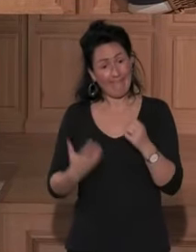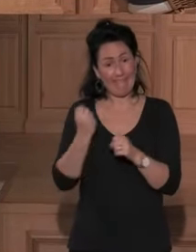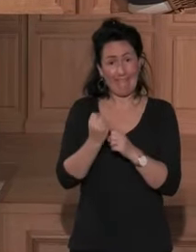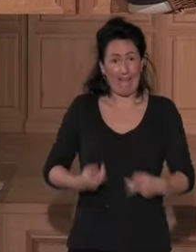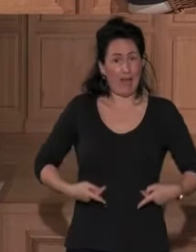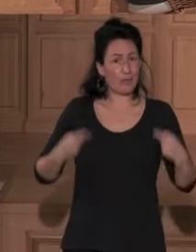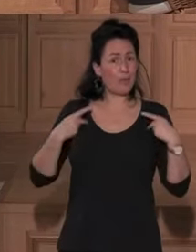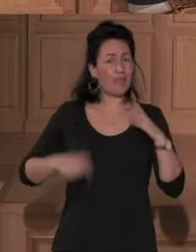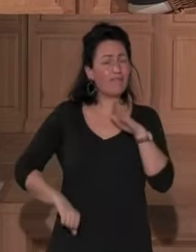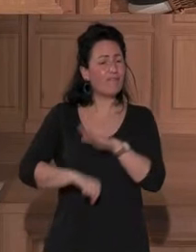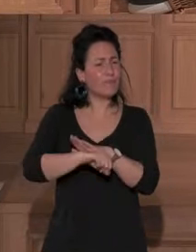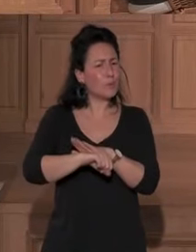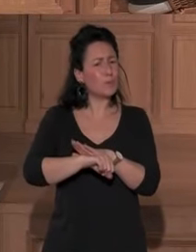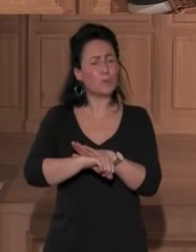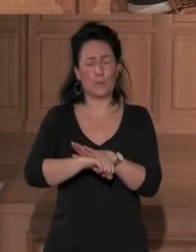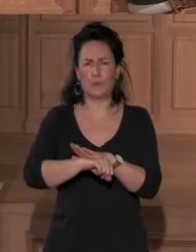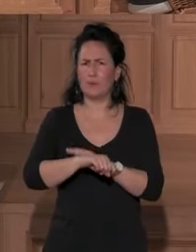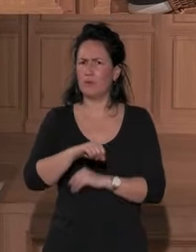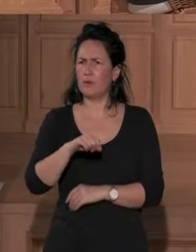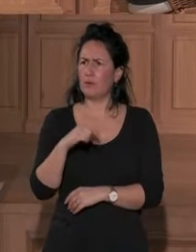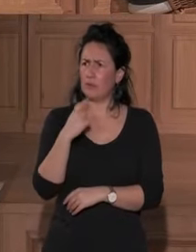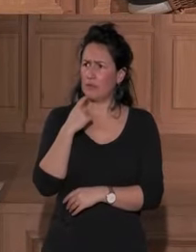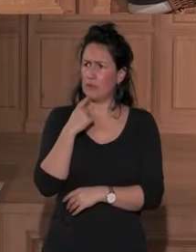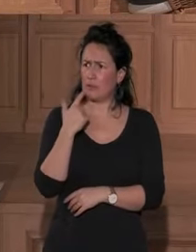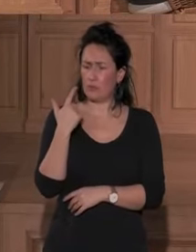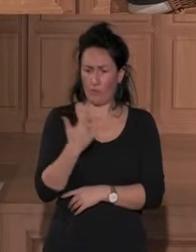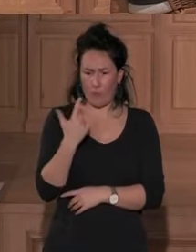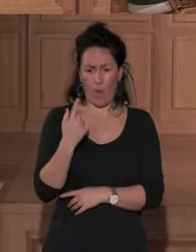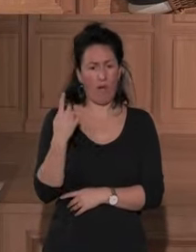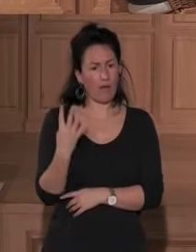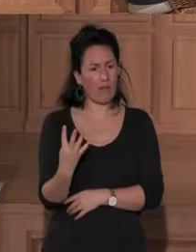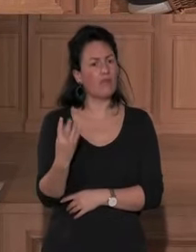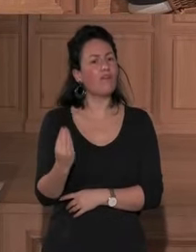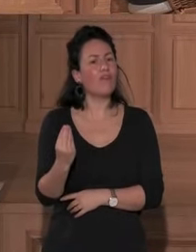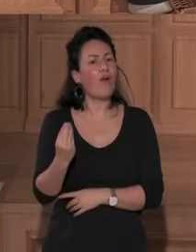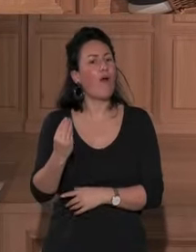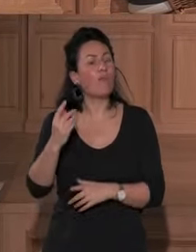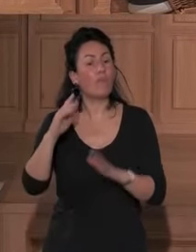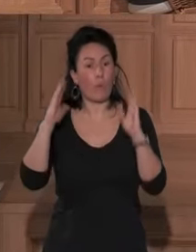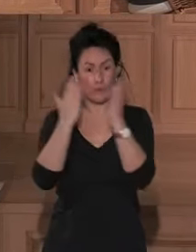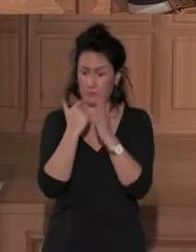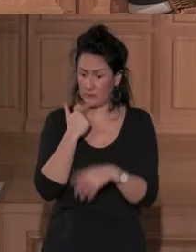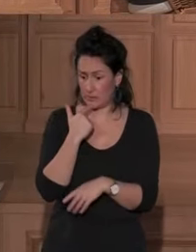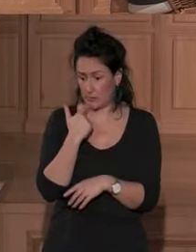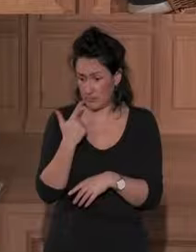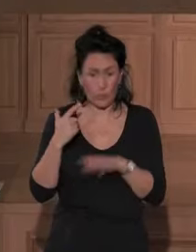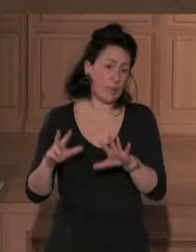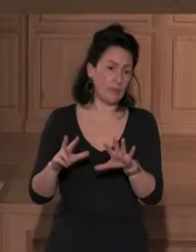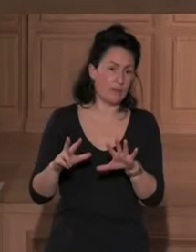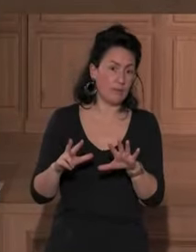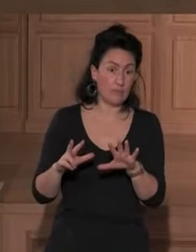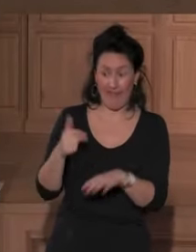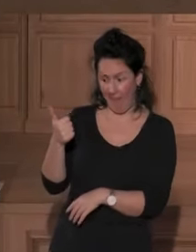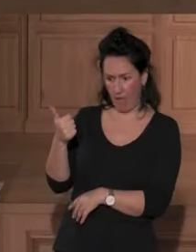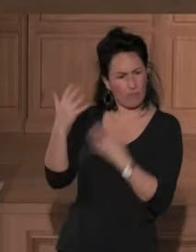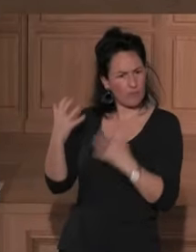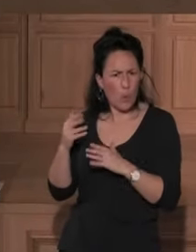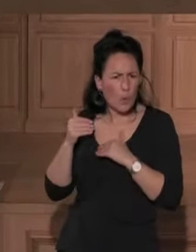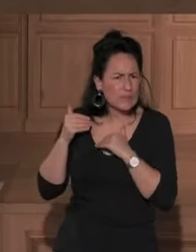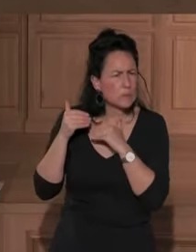il y avait 2 fois 4 enfants autistes. Il n'y en a qu'un seul qui a choisi de continuer à progresser dans le foot. Il s'appelle